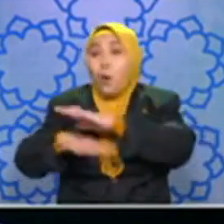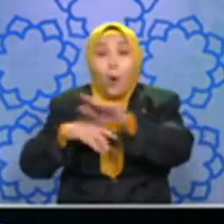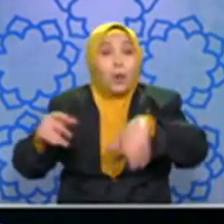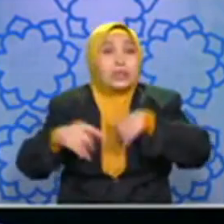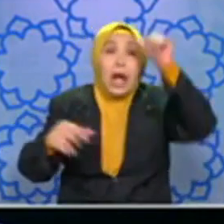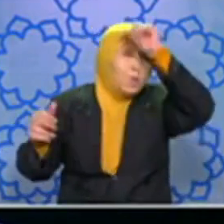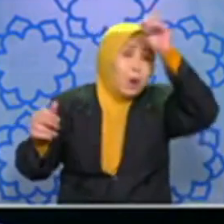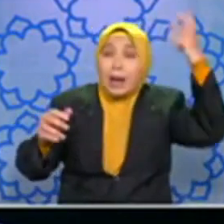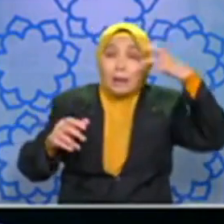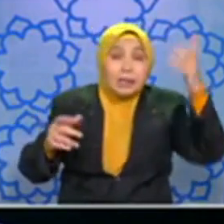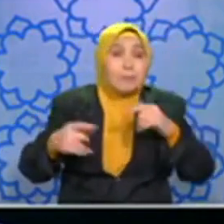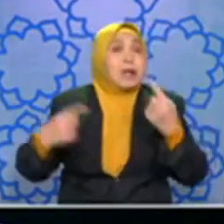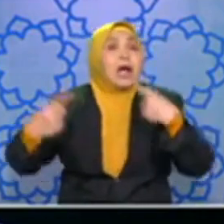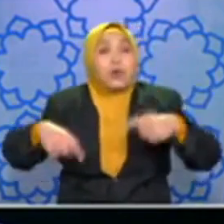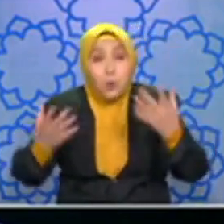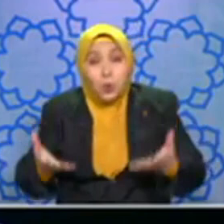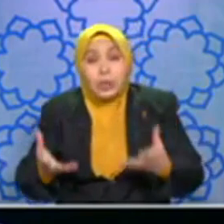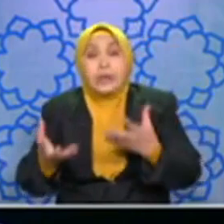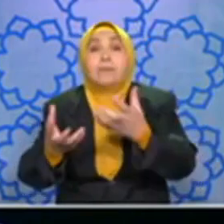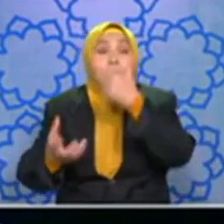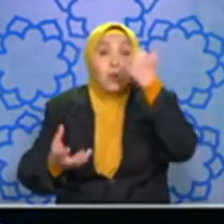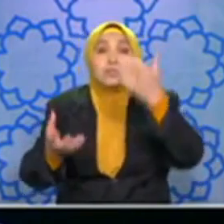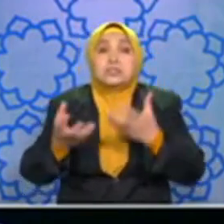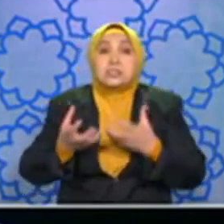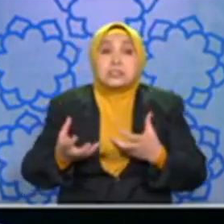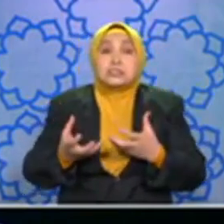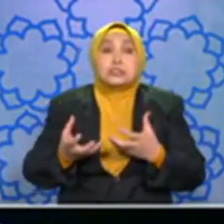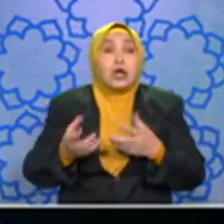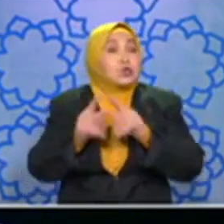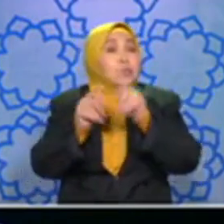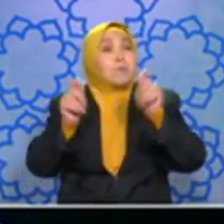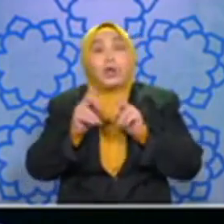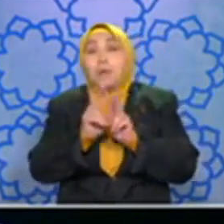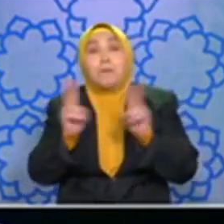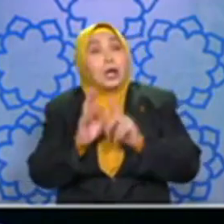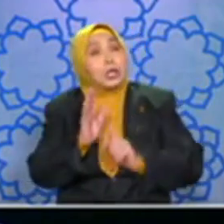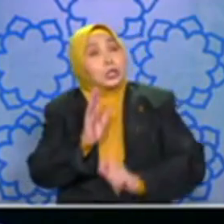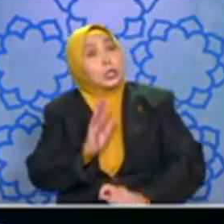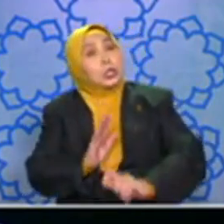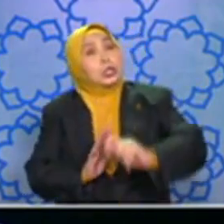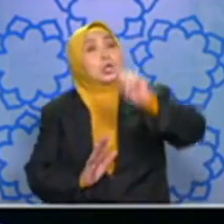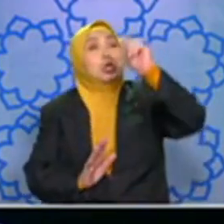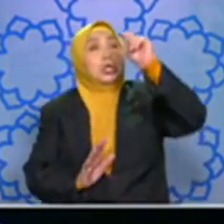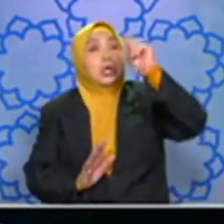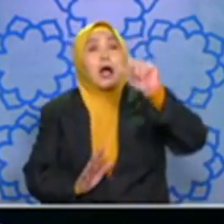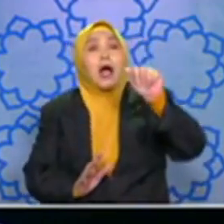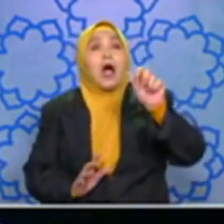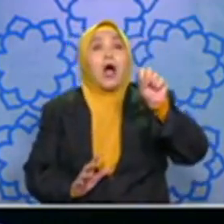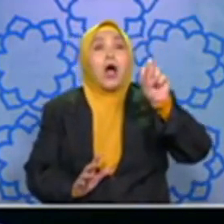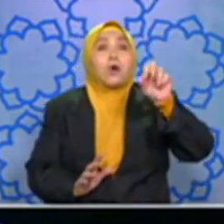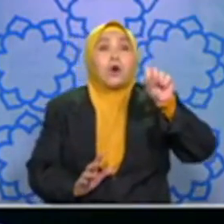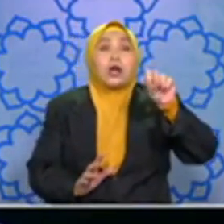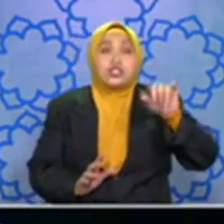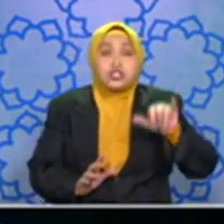yang bergaduh ini ialah nakkan singgasana yang paling tinggi. Istilah dalam bahasa Arabnya adalah arasy.